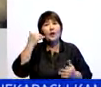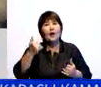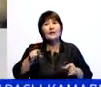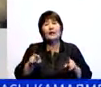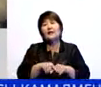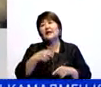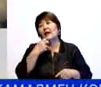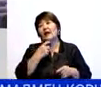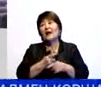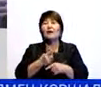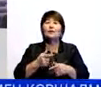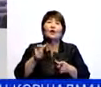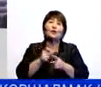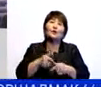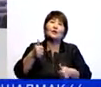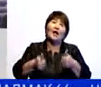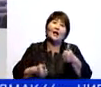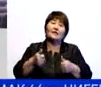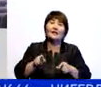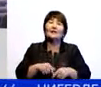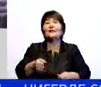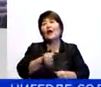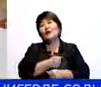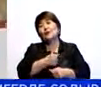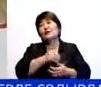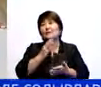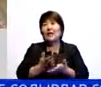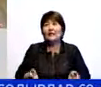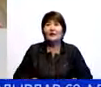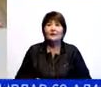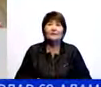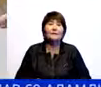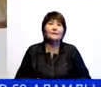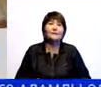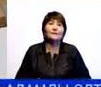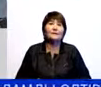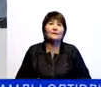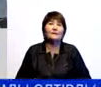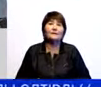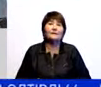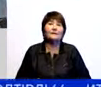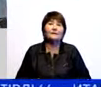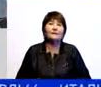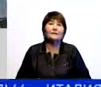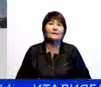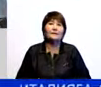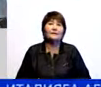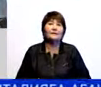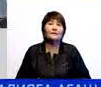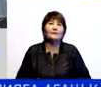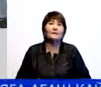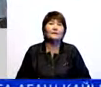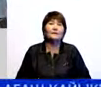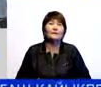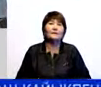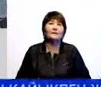қағытпа қалжыңдарымен сөз қағыстырып артынша төз қағыстырып жатты. Эй, қыздар менен екі рет айтыстың ғой, орының жоқ екен ғой,